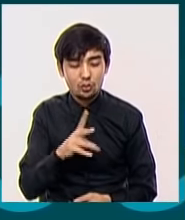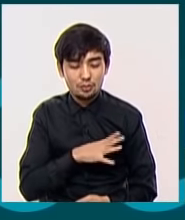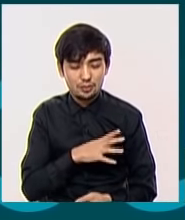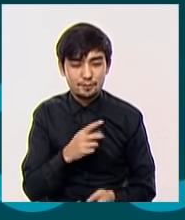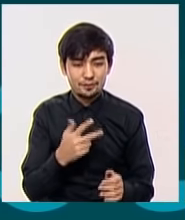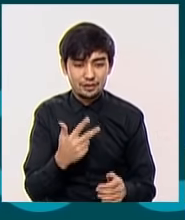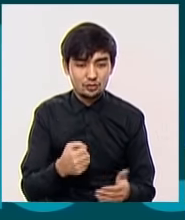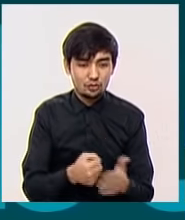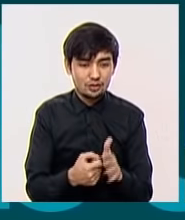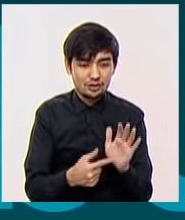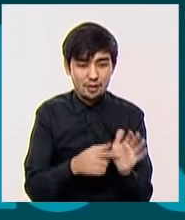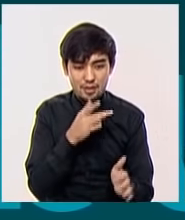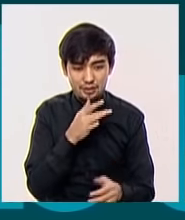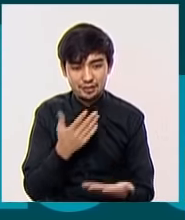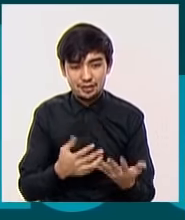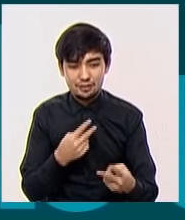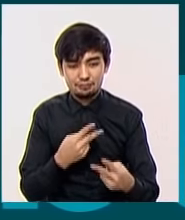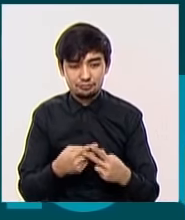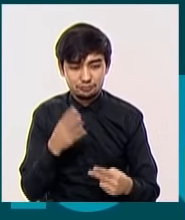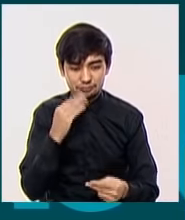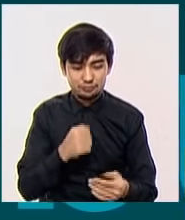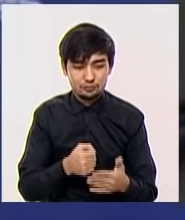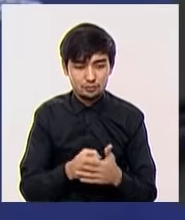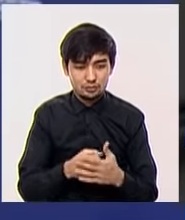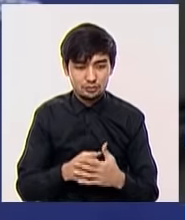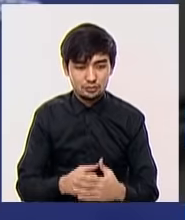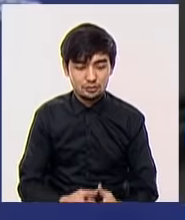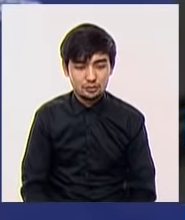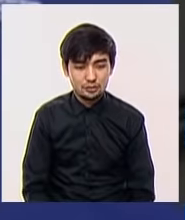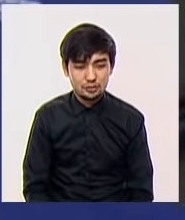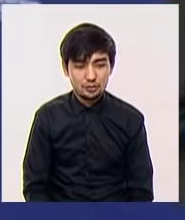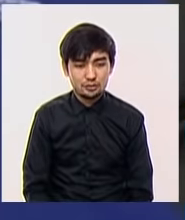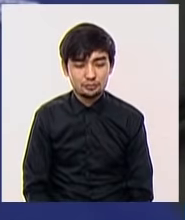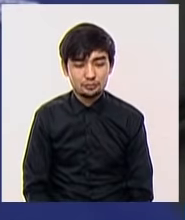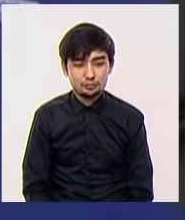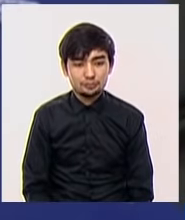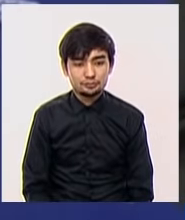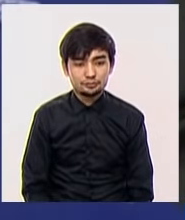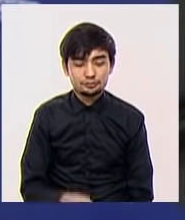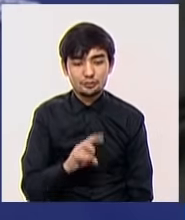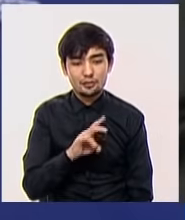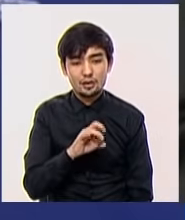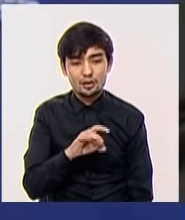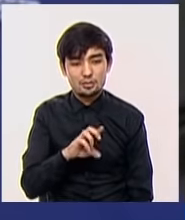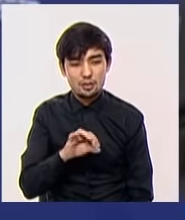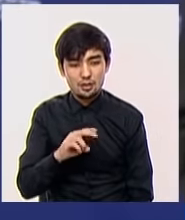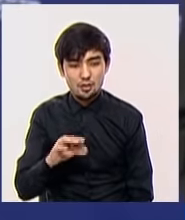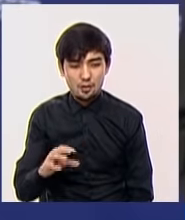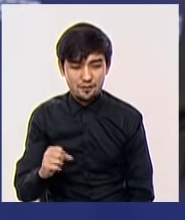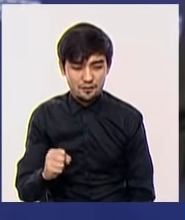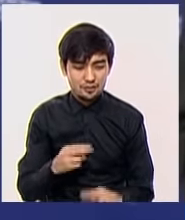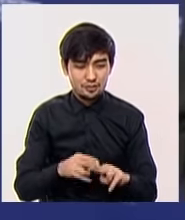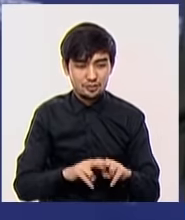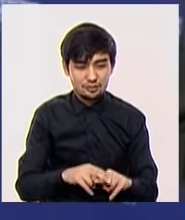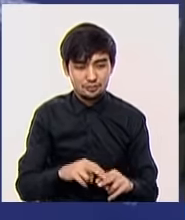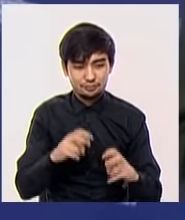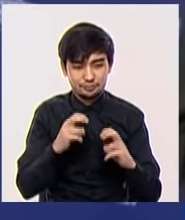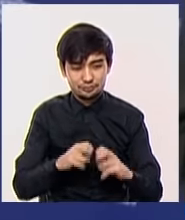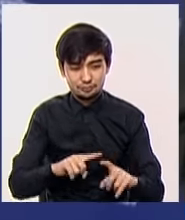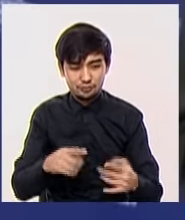ограничения либо лишение свободы отношении гражданки нору битовой избрана мера пресечения содержания под стражей